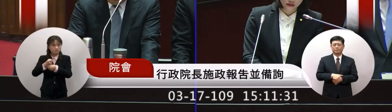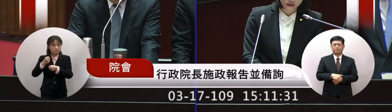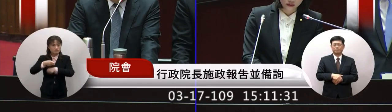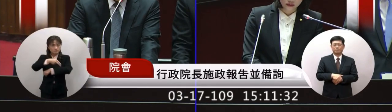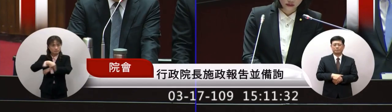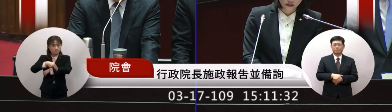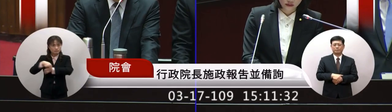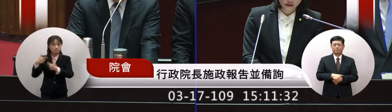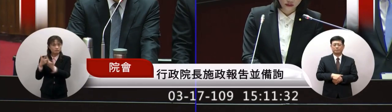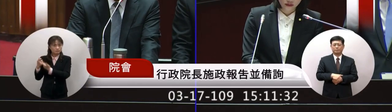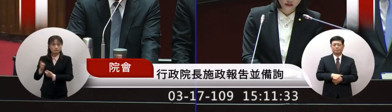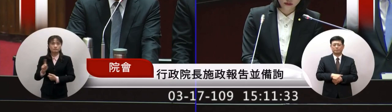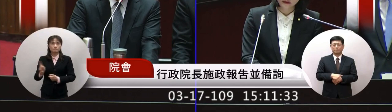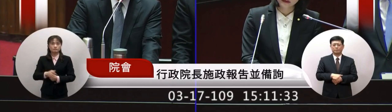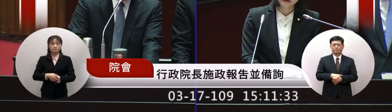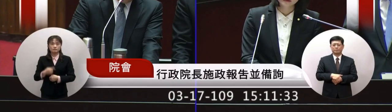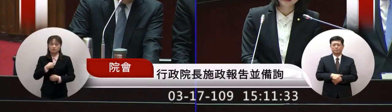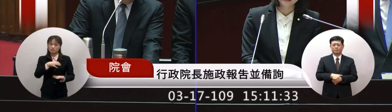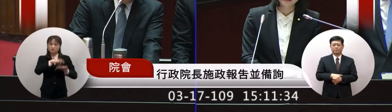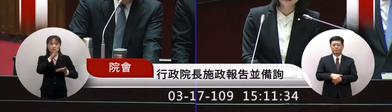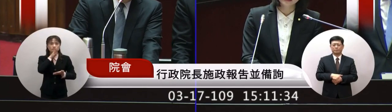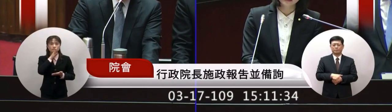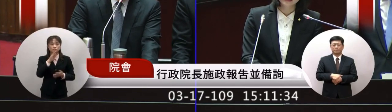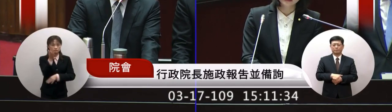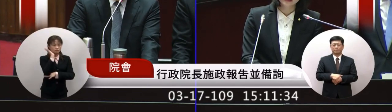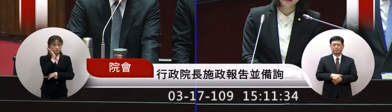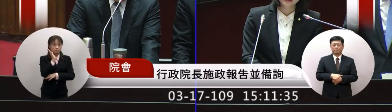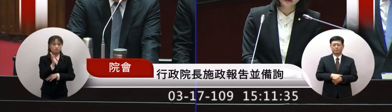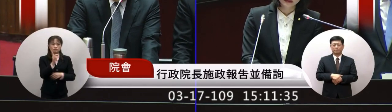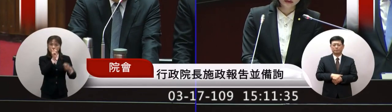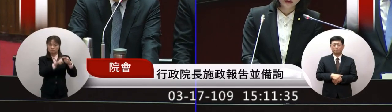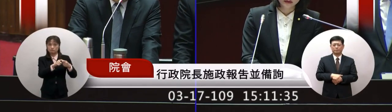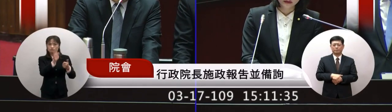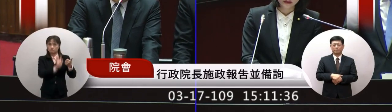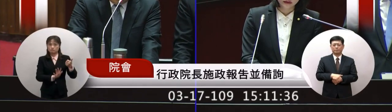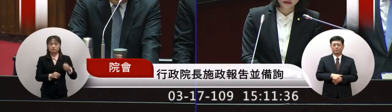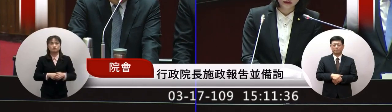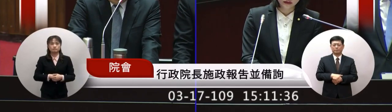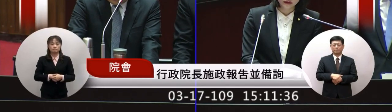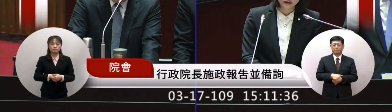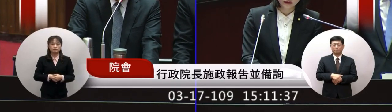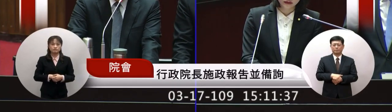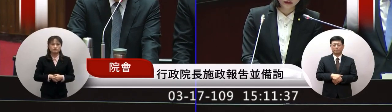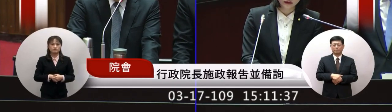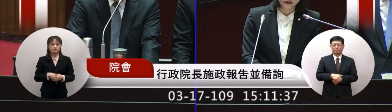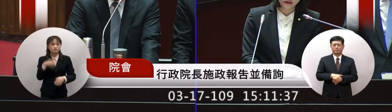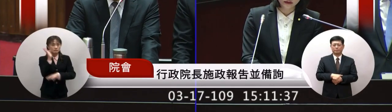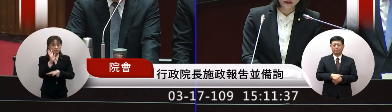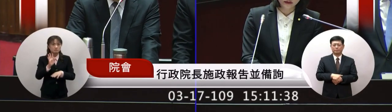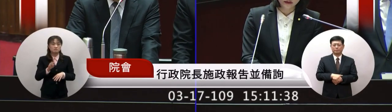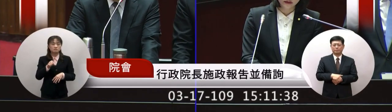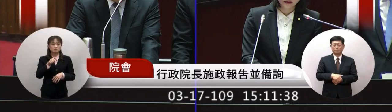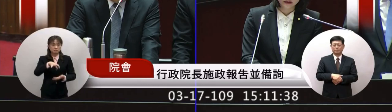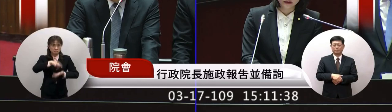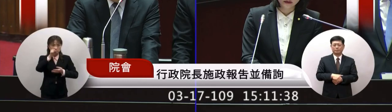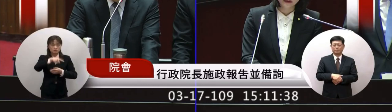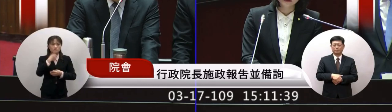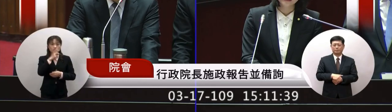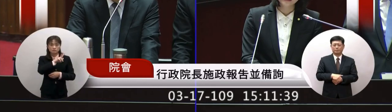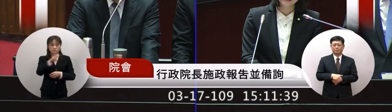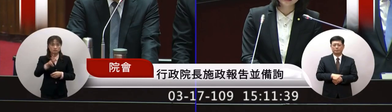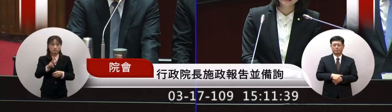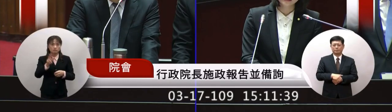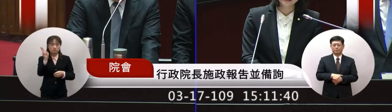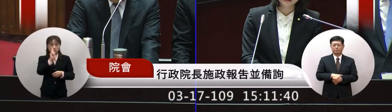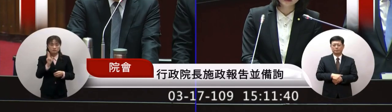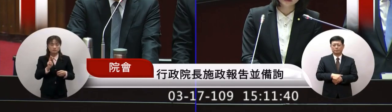那我谈的就是政府的态度。政府发展绿色能源、再生能源，这是政府的既定政